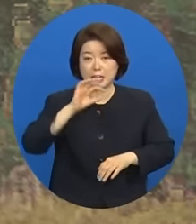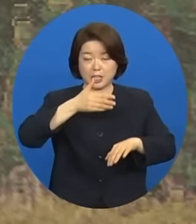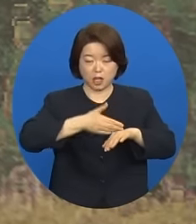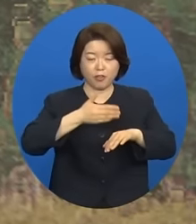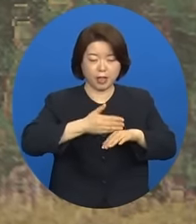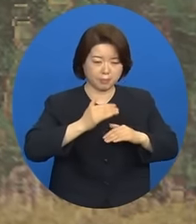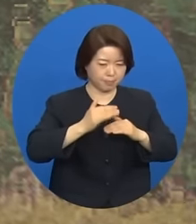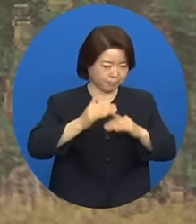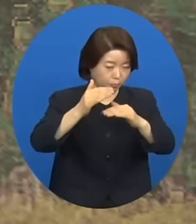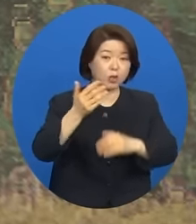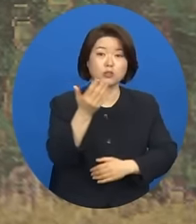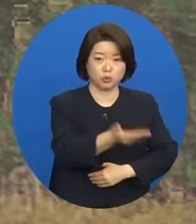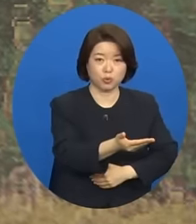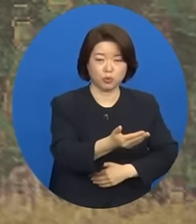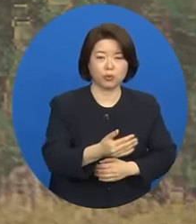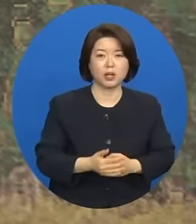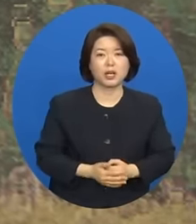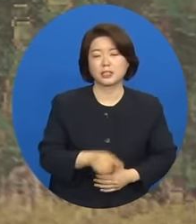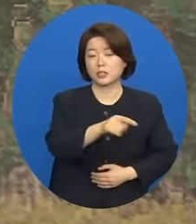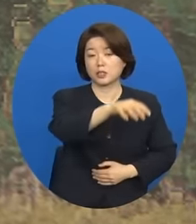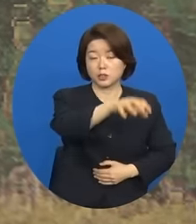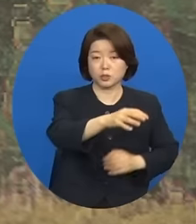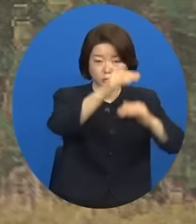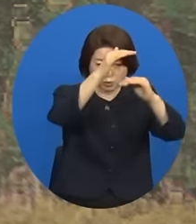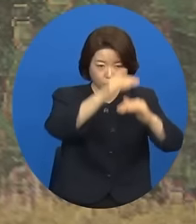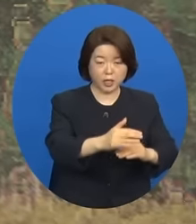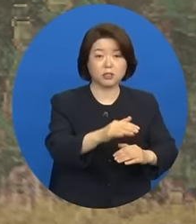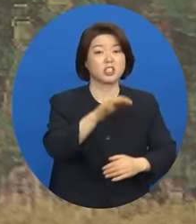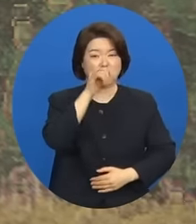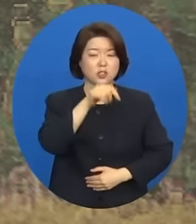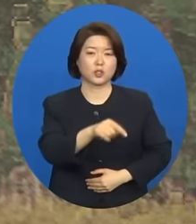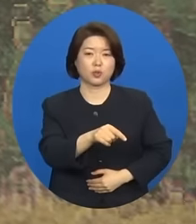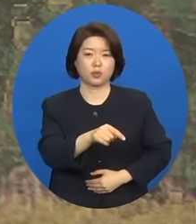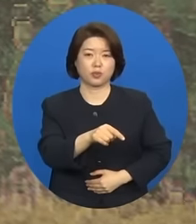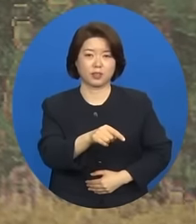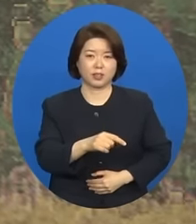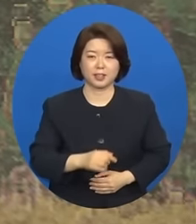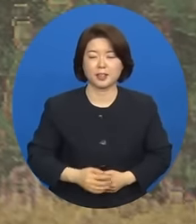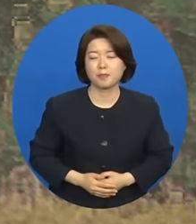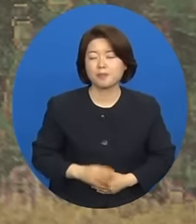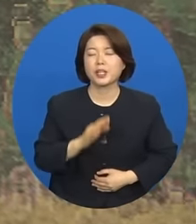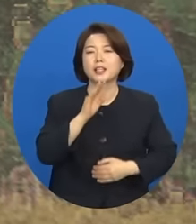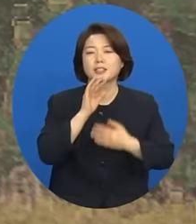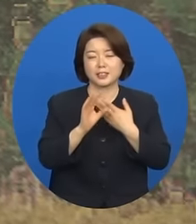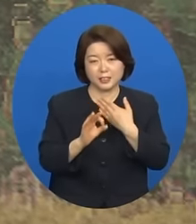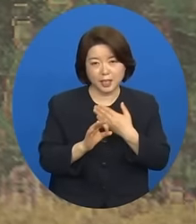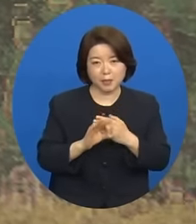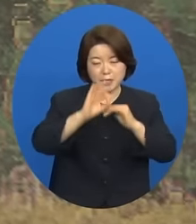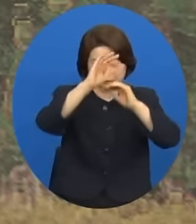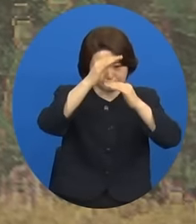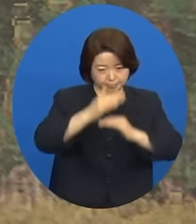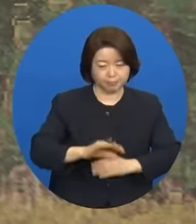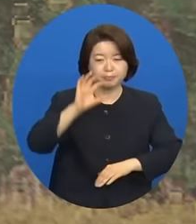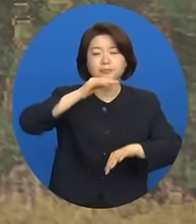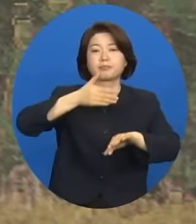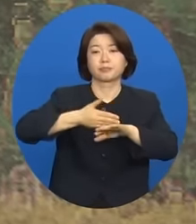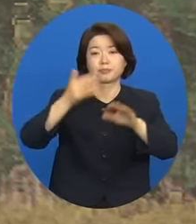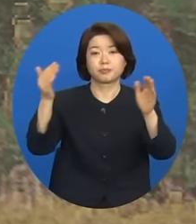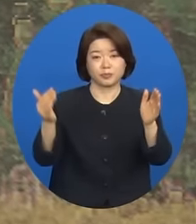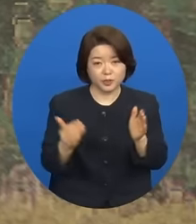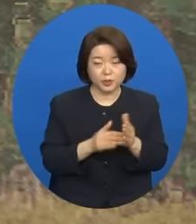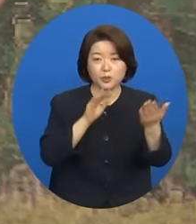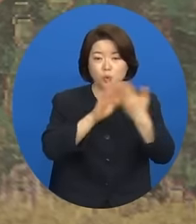연단시킨다고 하셨잖아요? 그러면 바단 아람 과정이 여러분 있다는 거예요. 자 그러면 그 과정을 훈련한 다음에